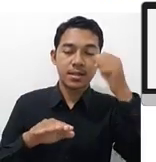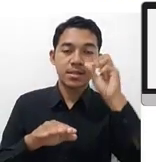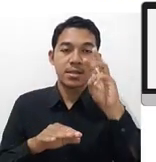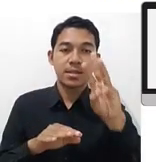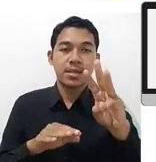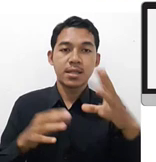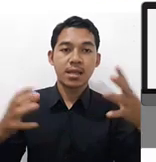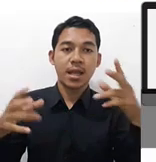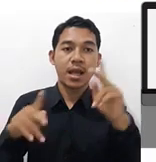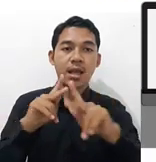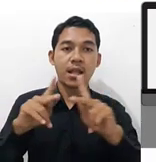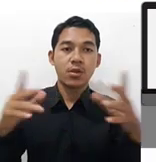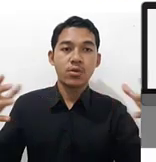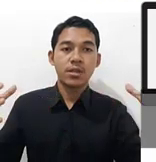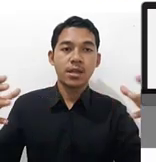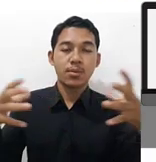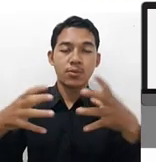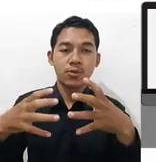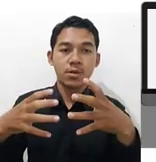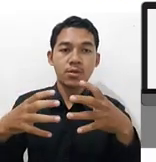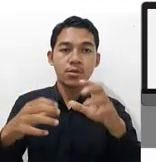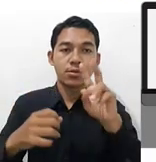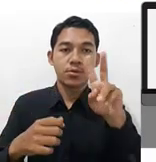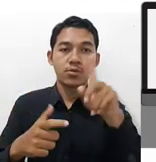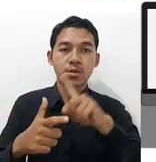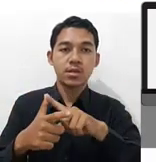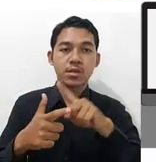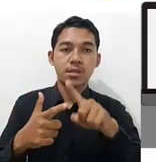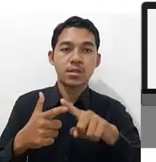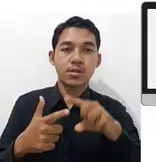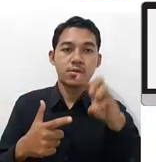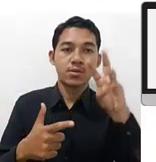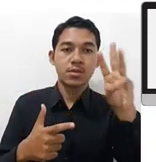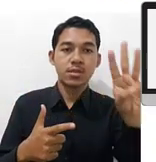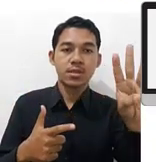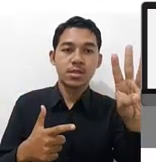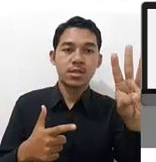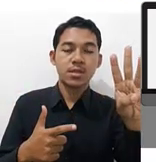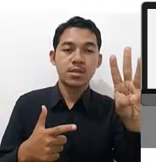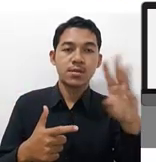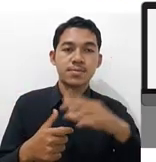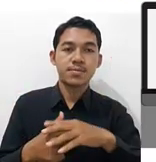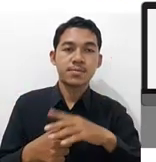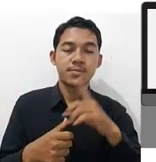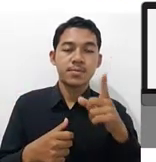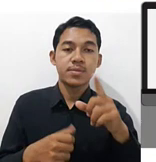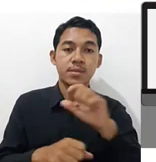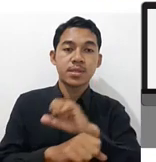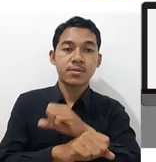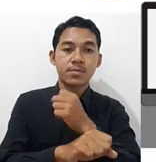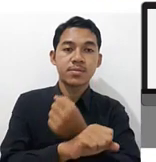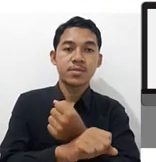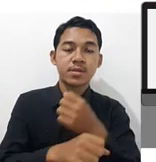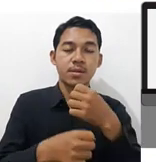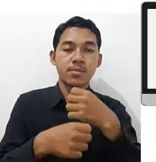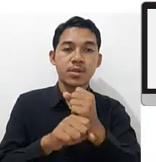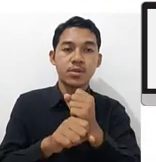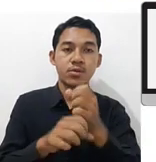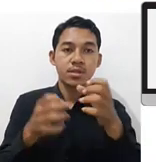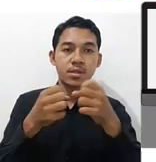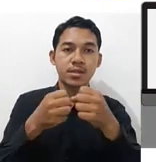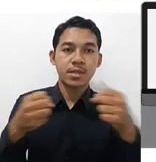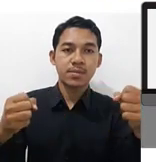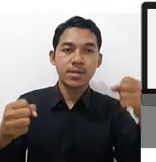digabungkan, baik 2 ataupun 3, itu bisa membentuk gerbang logika baru.